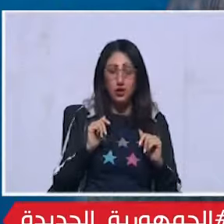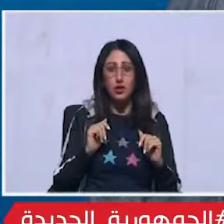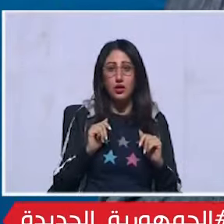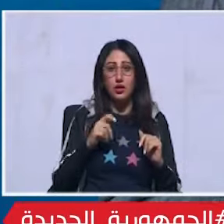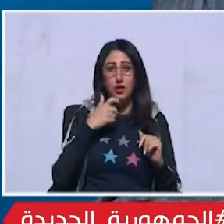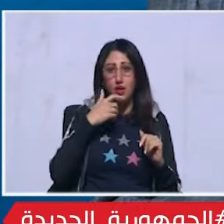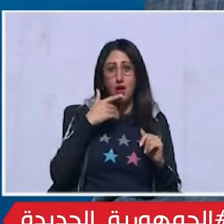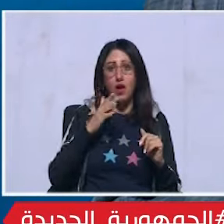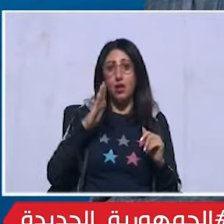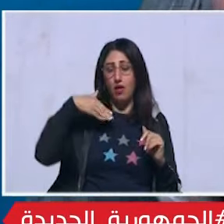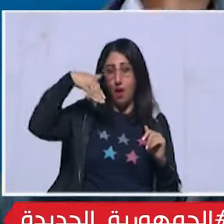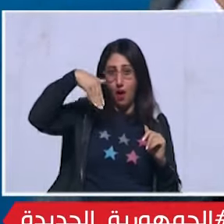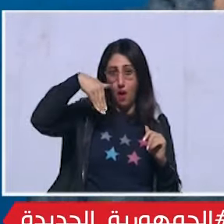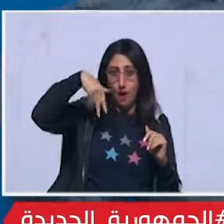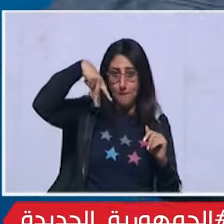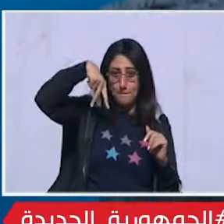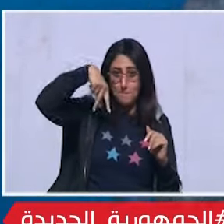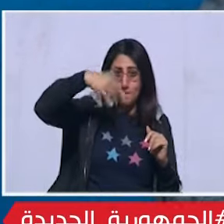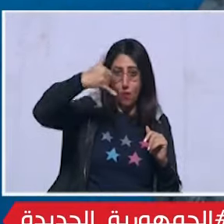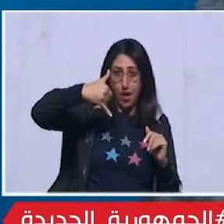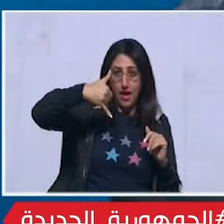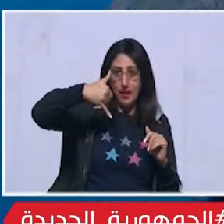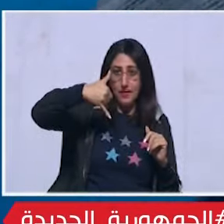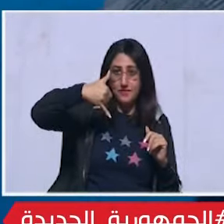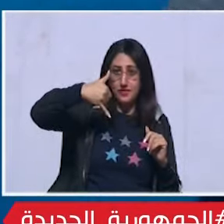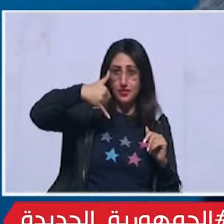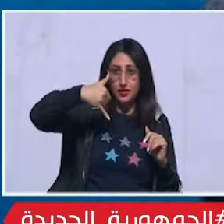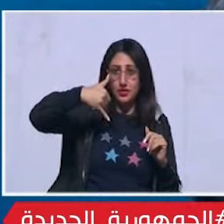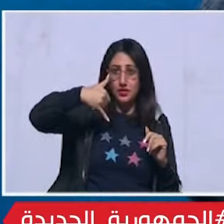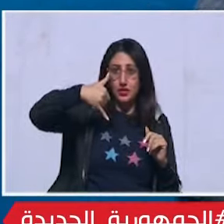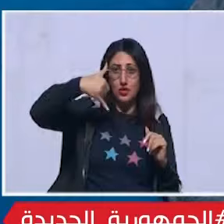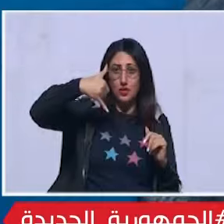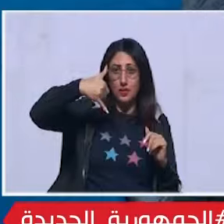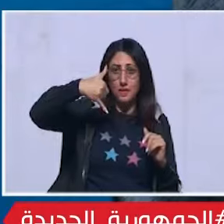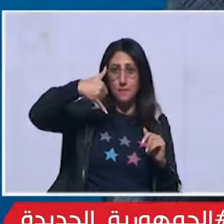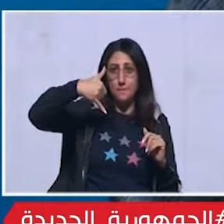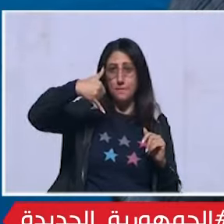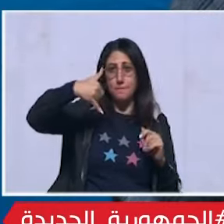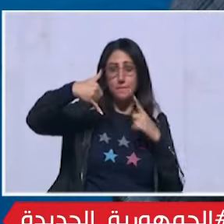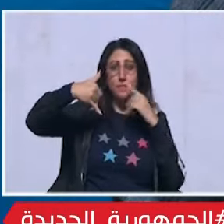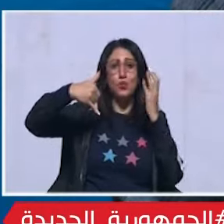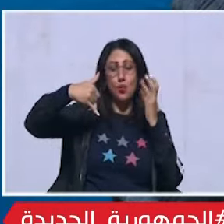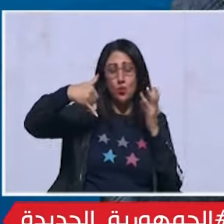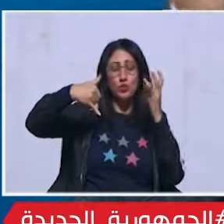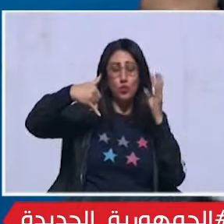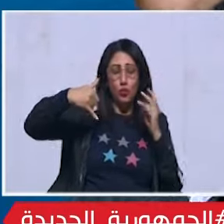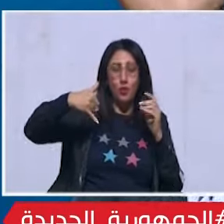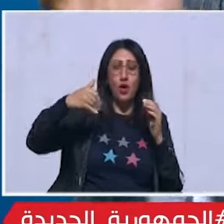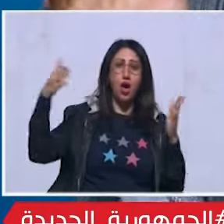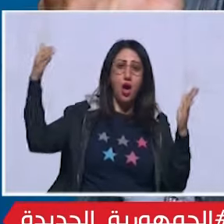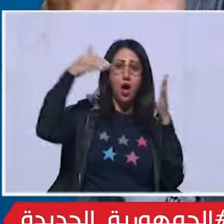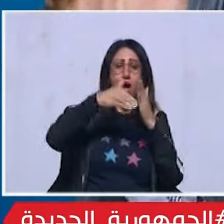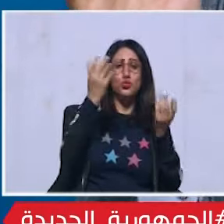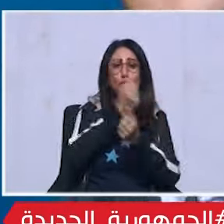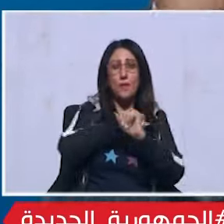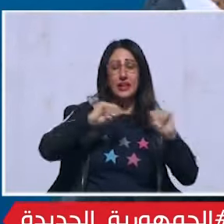يركع وراى من شغله بس كده يفضل قائم يذكر الله الى يوم القيام طب وملائكه